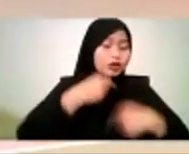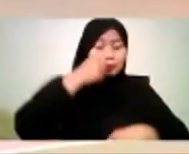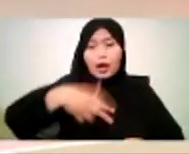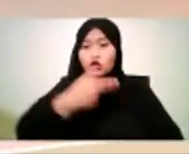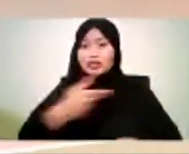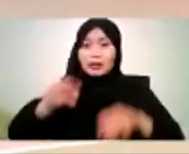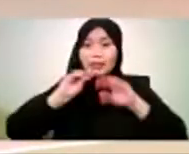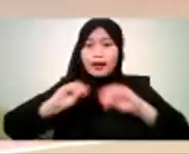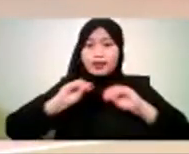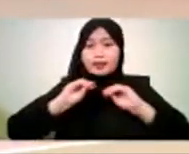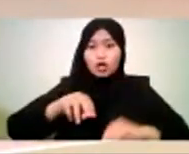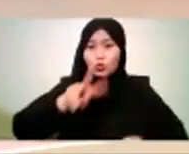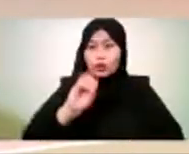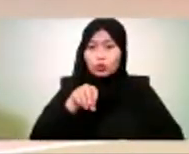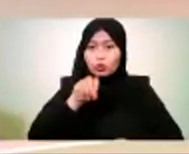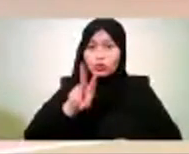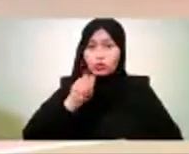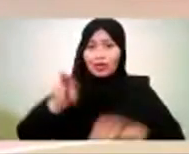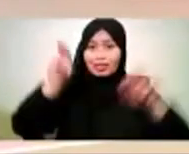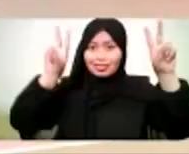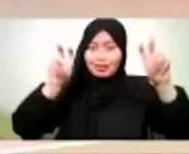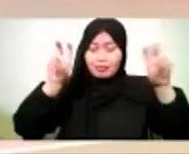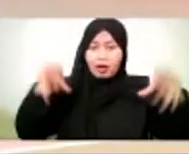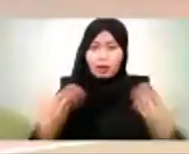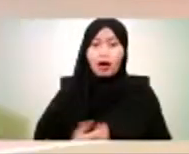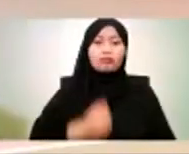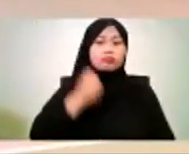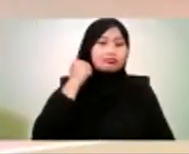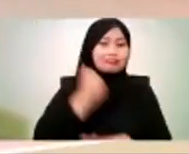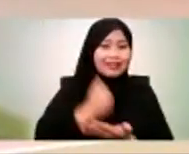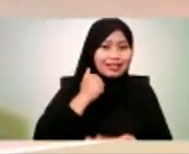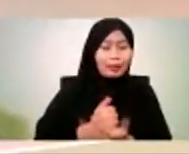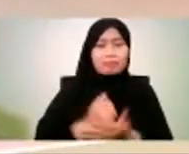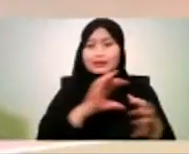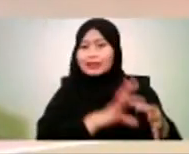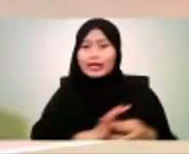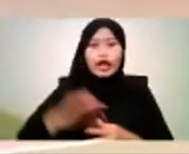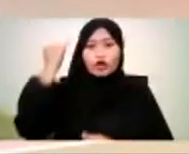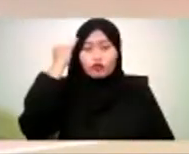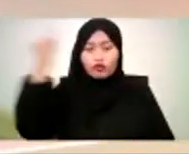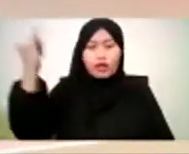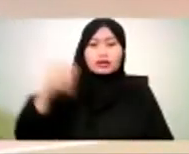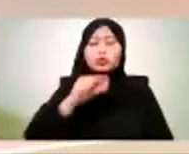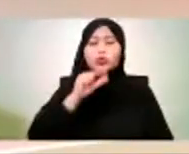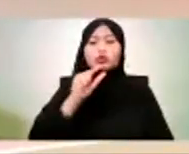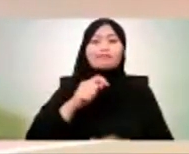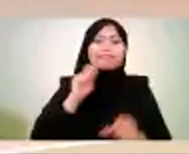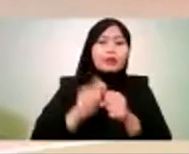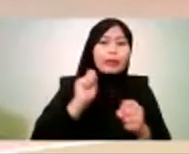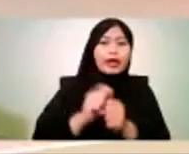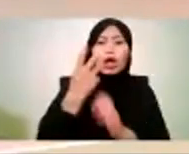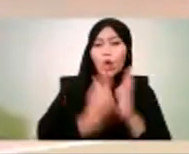Indonesia mengajar 2022 dengan tema memantapkan Sinergi dan inovasi untuk pemulihan ekonomi